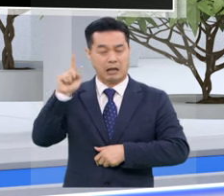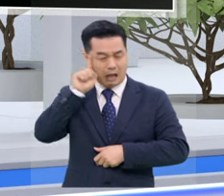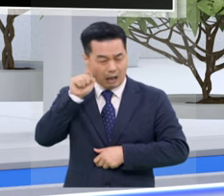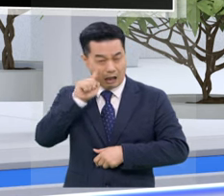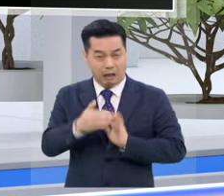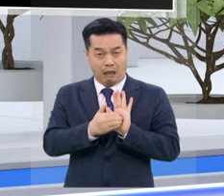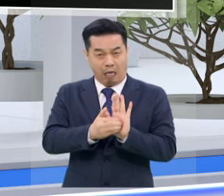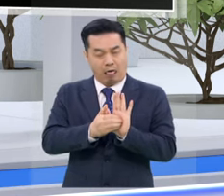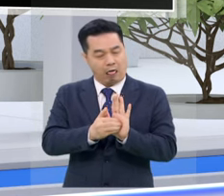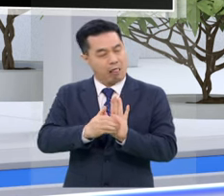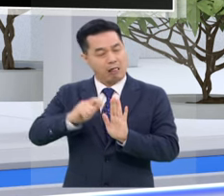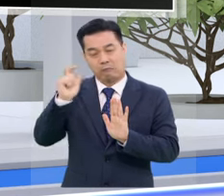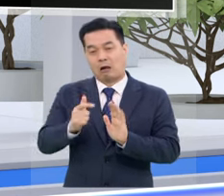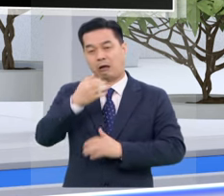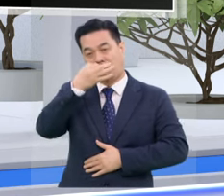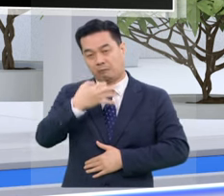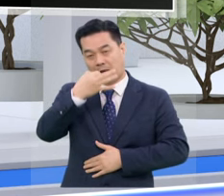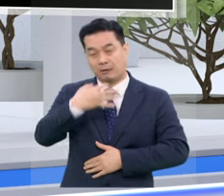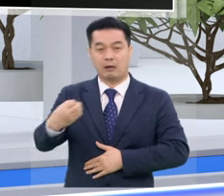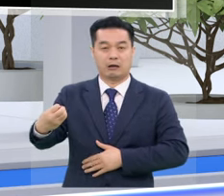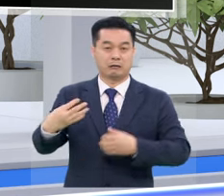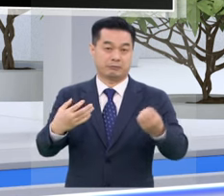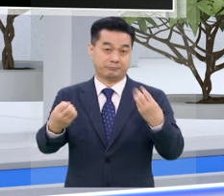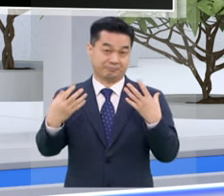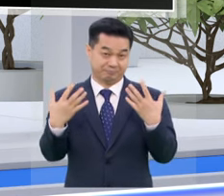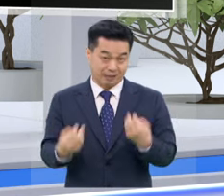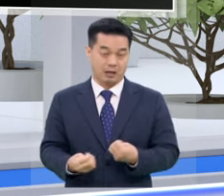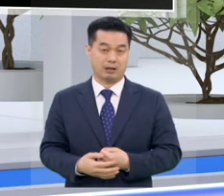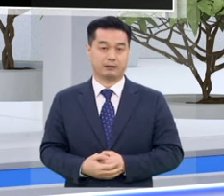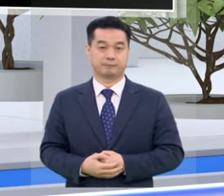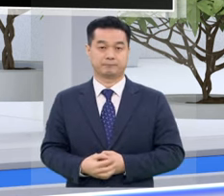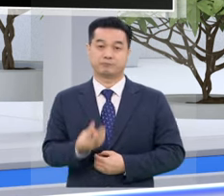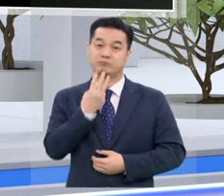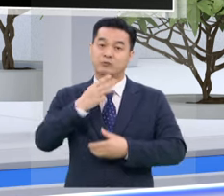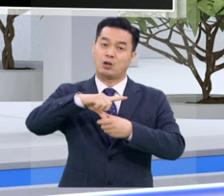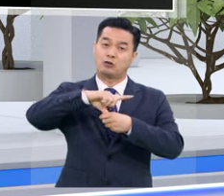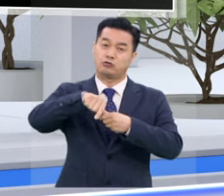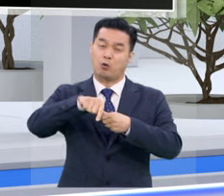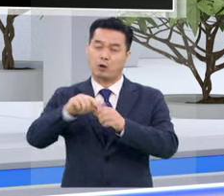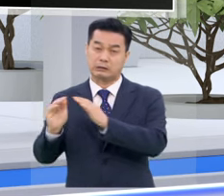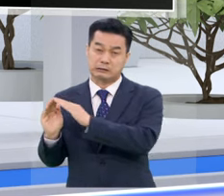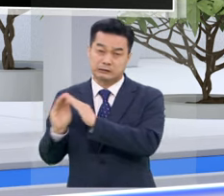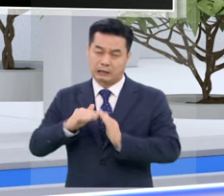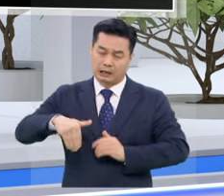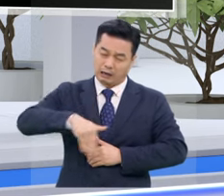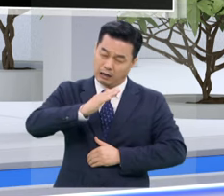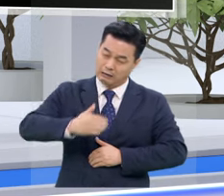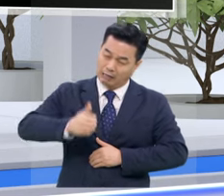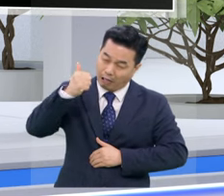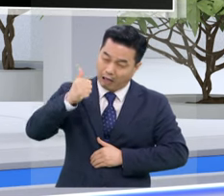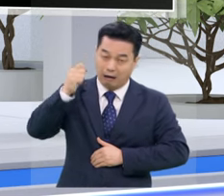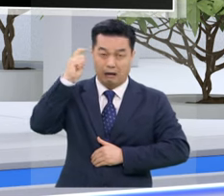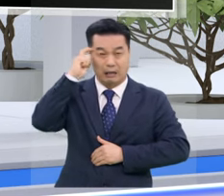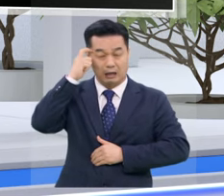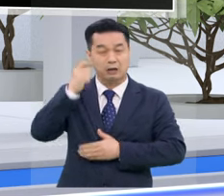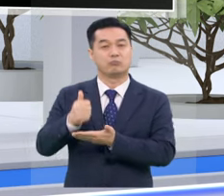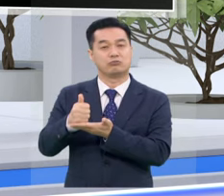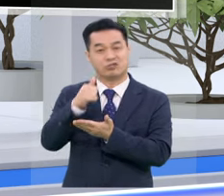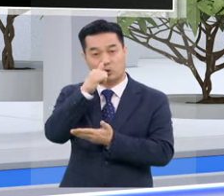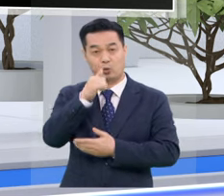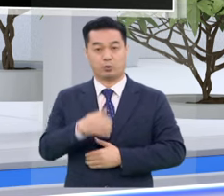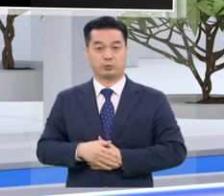이구동성으로 말씀들 하십니다 급기와 수도권으로 이사를 가야 하나 하는 분들도 계십니다